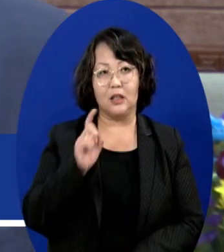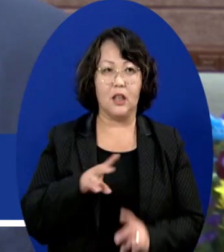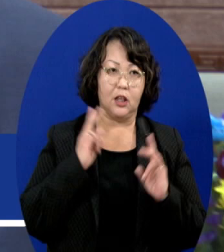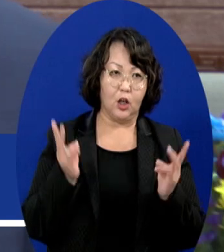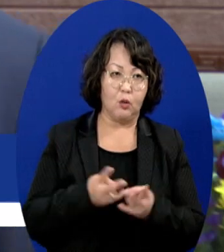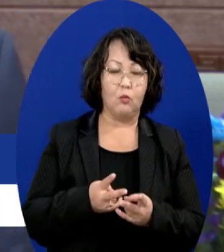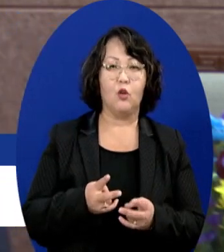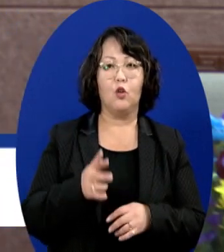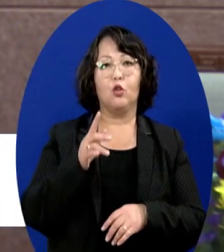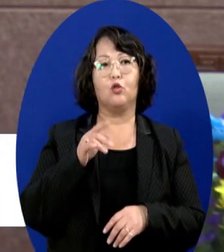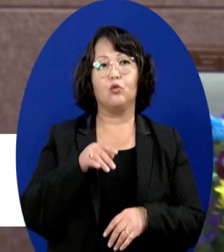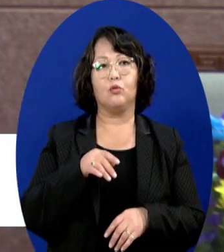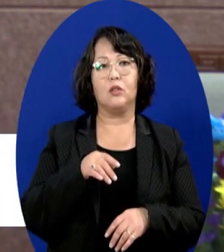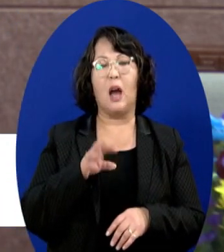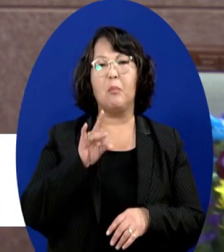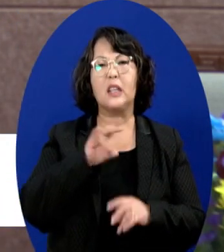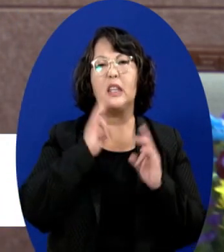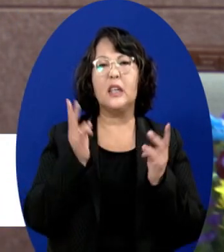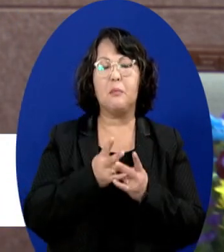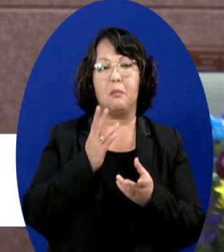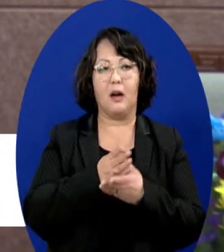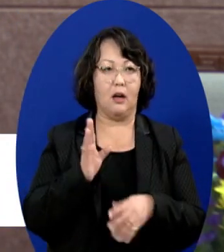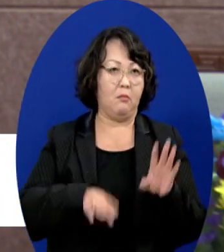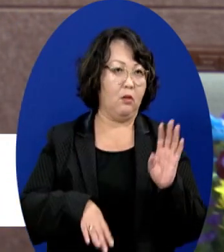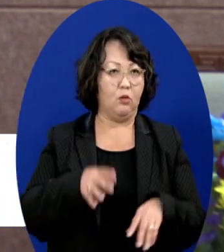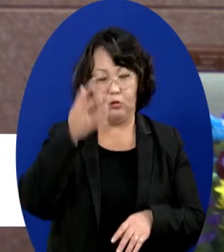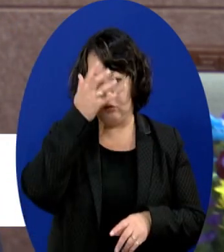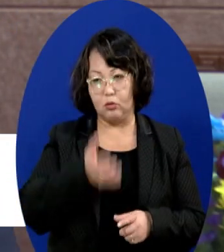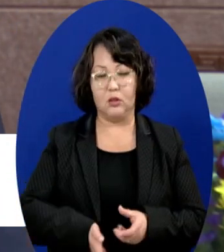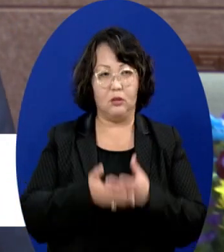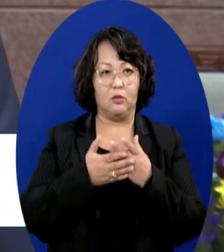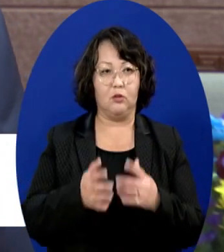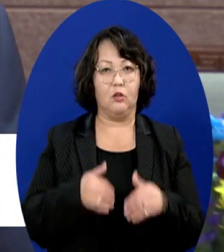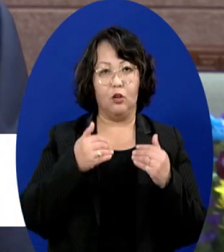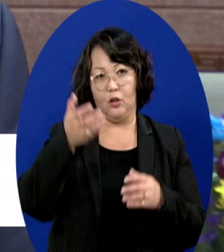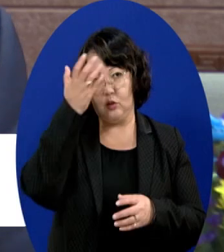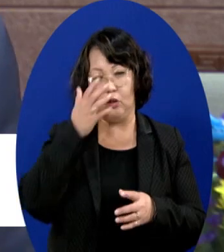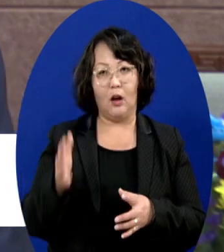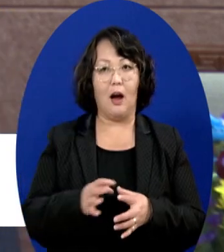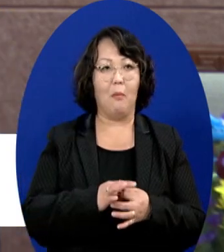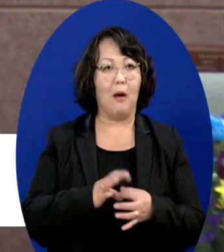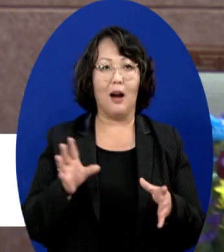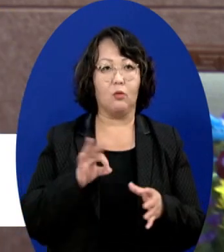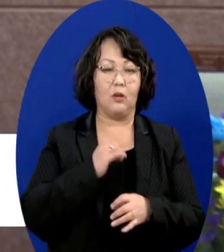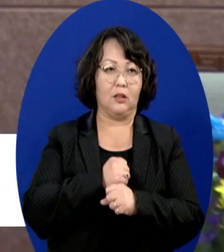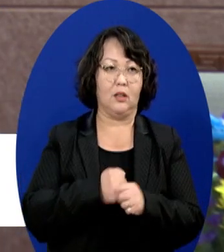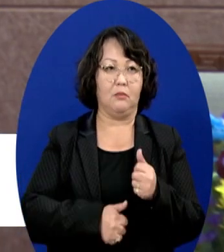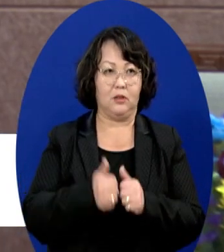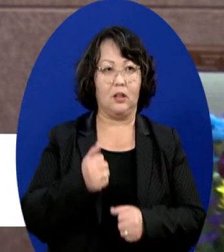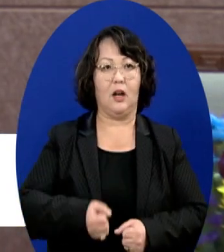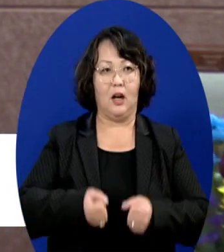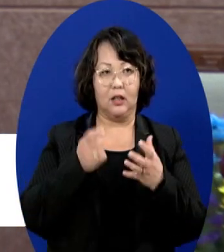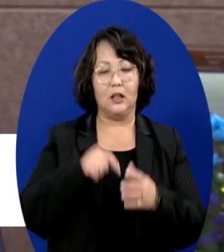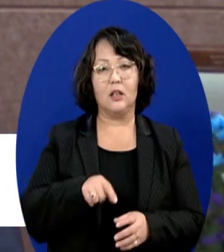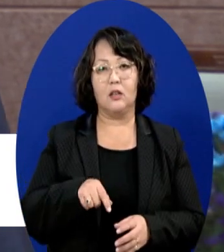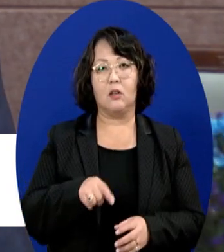нүү төвлөрсөн төлөвлөгөөт нийгэм байна хамаагүй. Төрийн дэмжлэгээс хөгжөөд төрөөс хамаарал багтаа ажиллаж ийж амжилтанд хүрдэг ийм салбар. Тэгэхээр